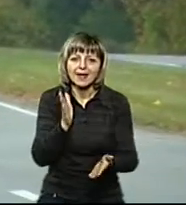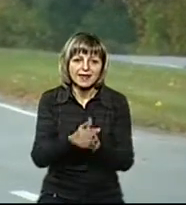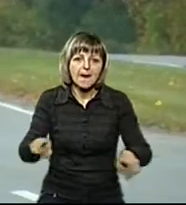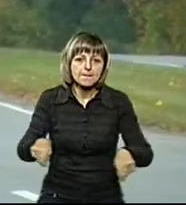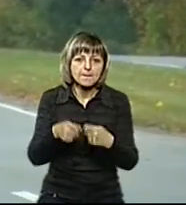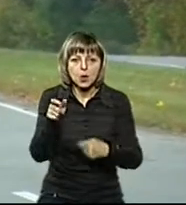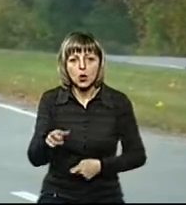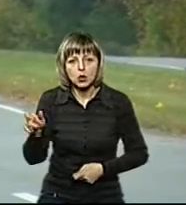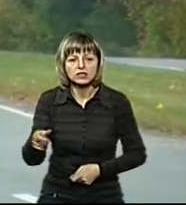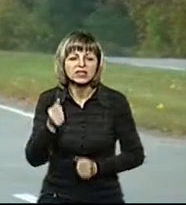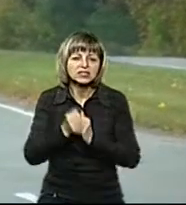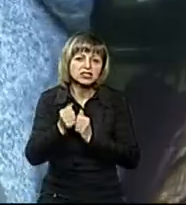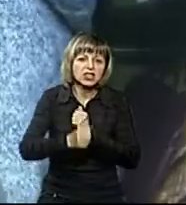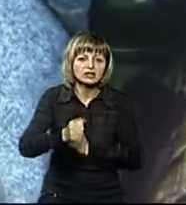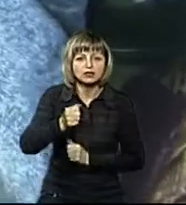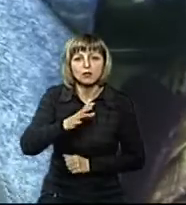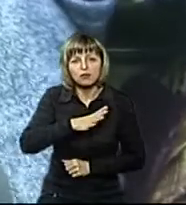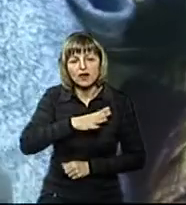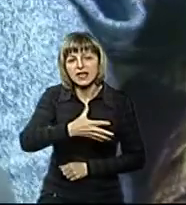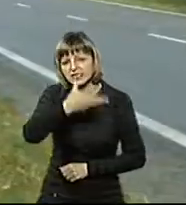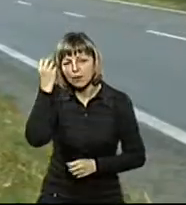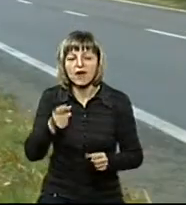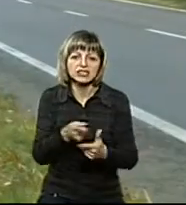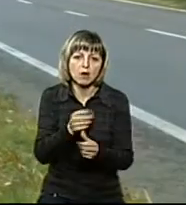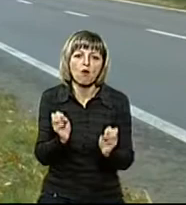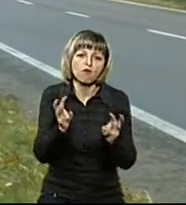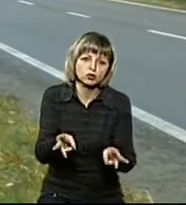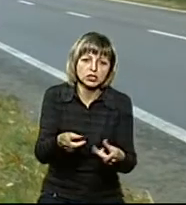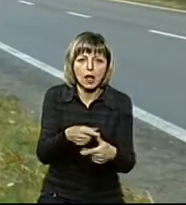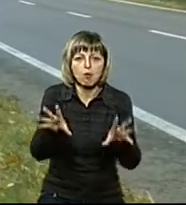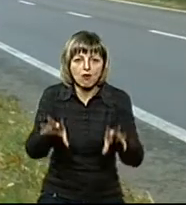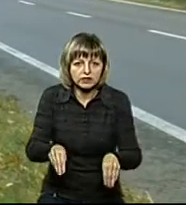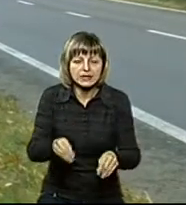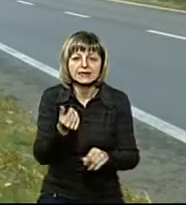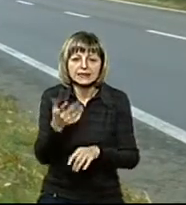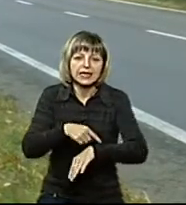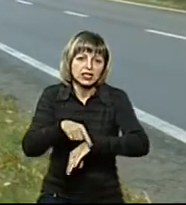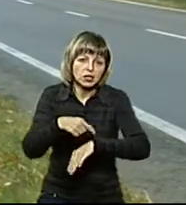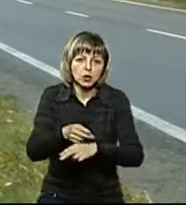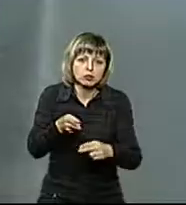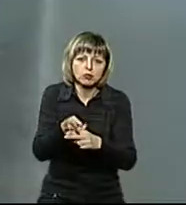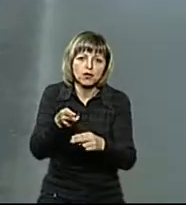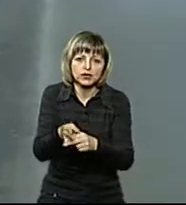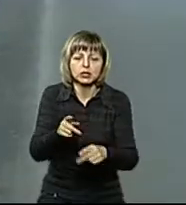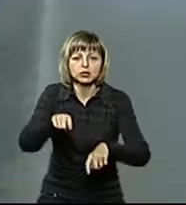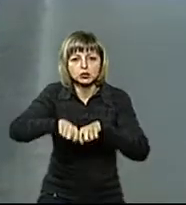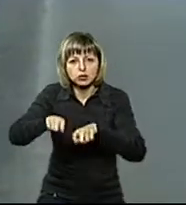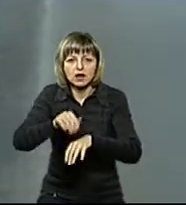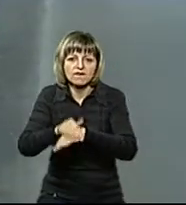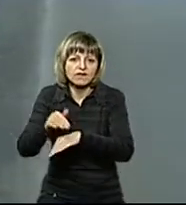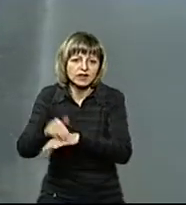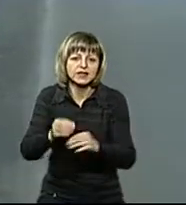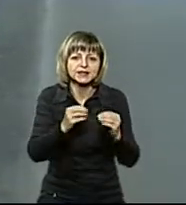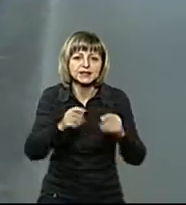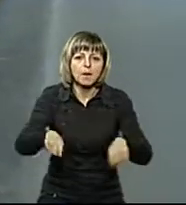привикнути, що треба, бо забуваєш виключити, забуваєш включити, звичайно. За кілька хвилин профілактичного рейду із патрульними виявили